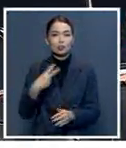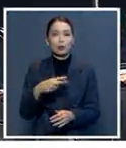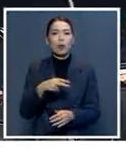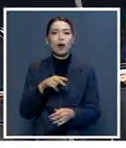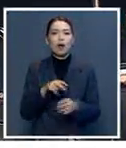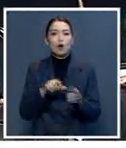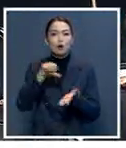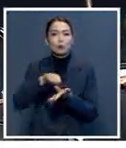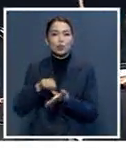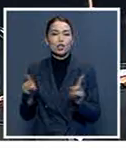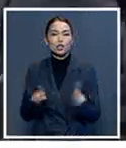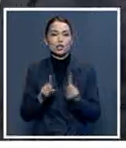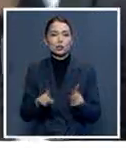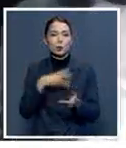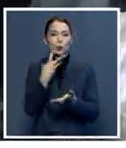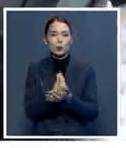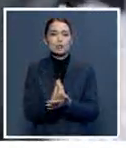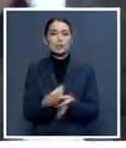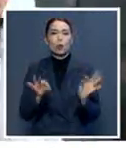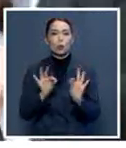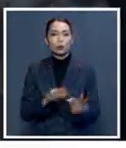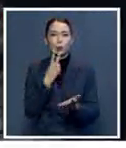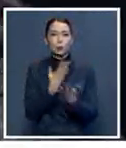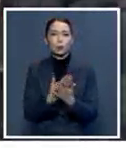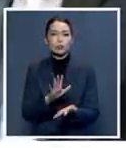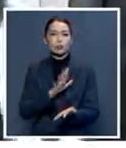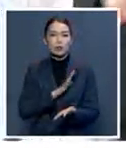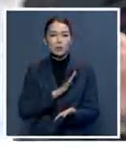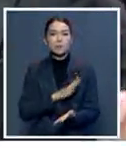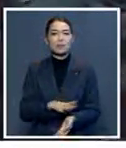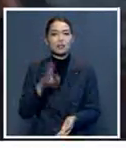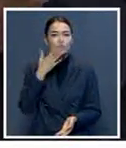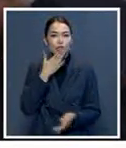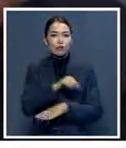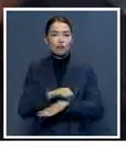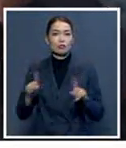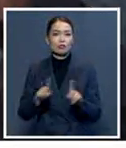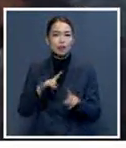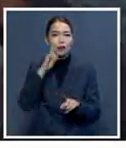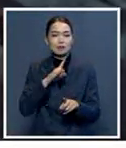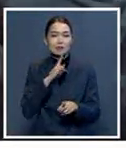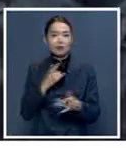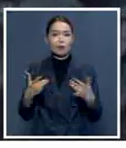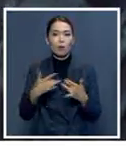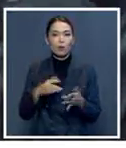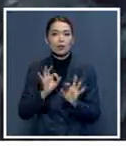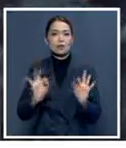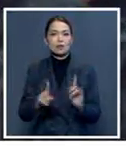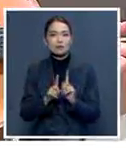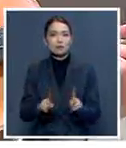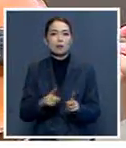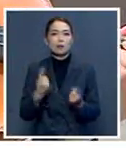майталман дирижерлардың алдында өз өнерлерін көрсетті. Шетелдік дирижерлардың қазақстандық оркестрмен бірінші рет кездесіп тұрғанын айта кету